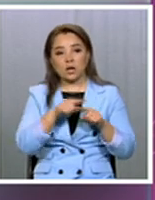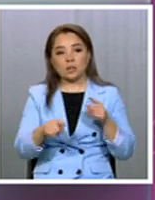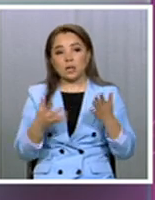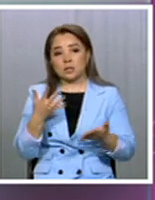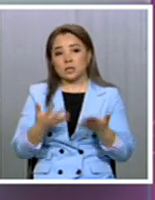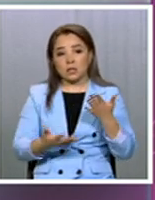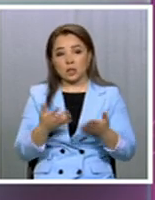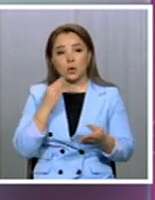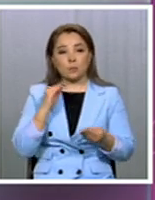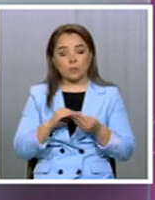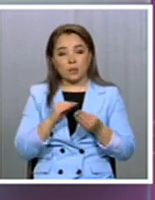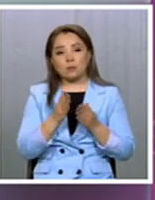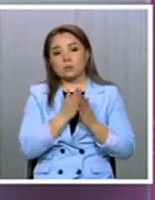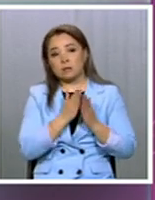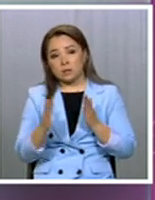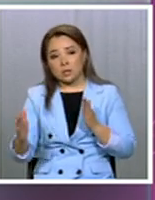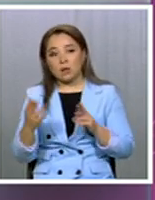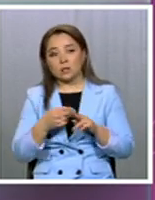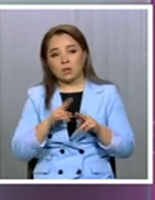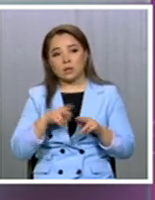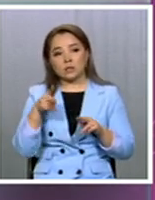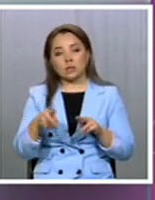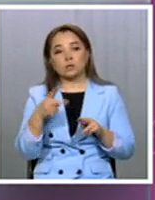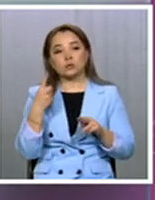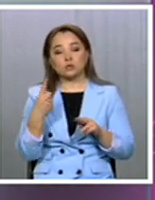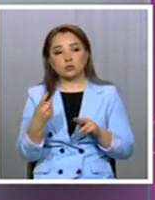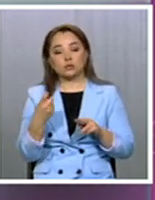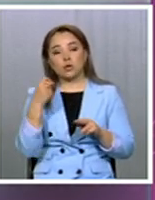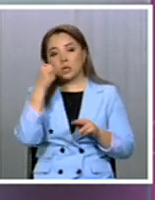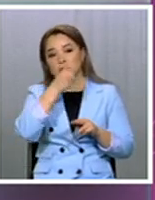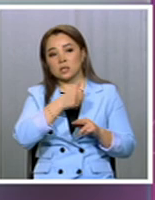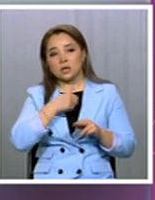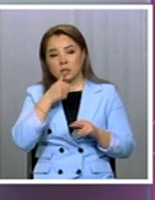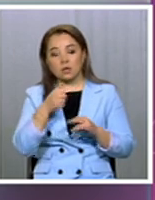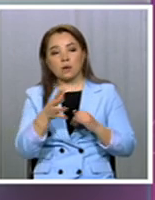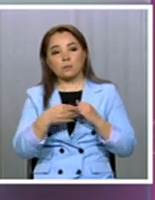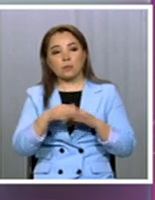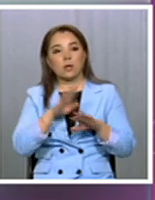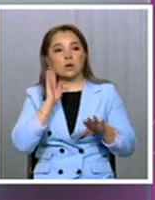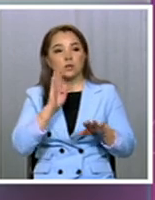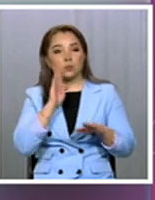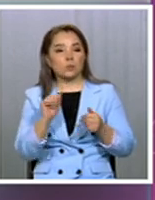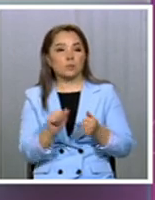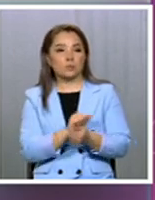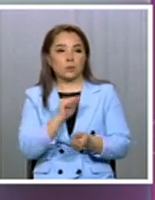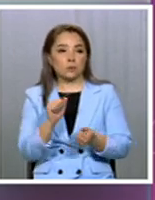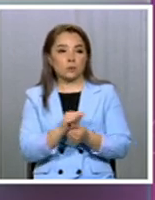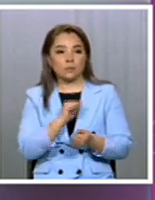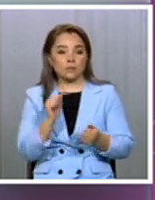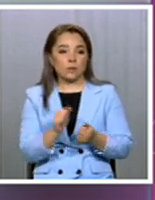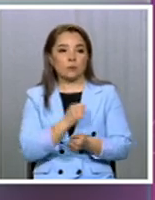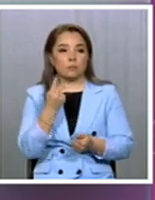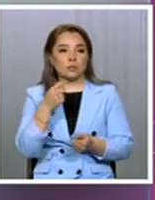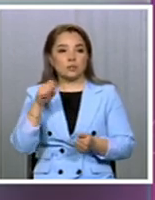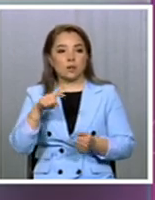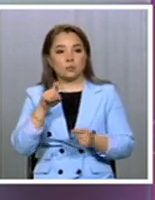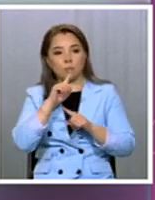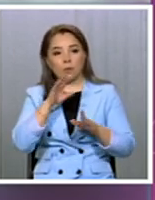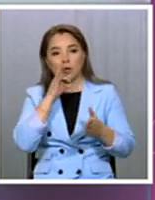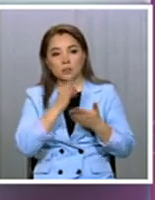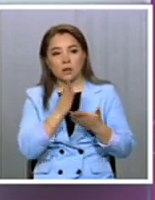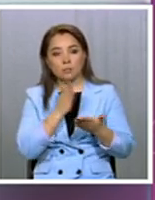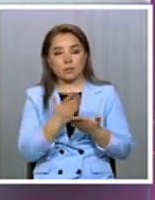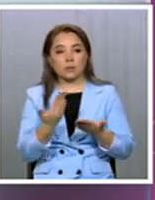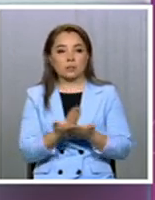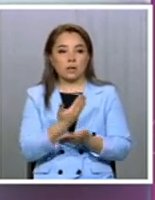осы қалыпта кете берсек, 2100 жылға қарай жер бетінде таза тұщы судың бір тамшысы да қалмайды. Аталған